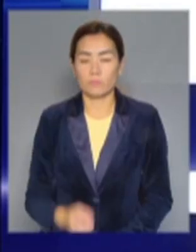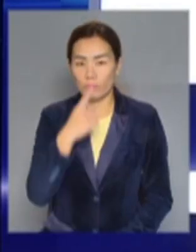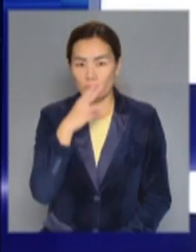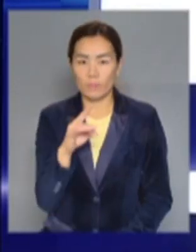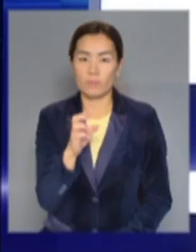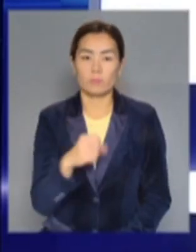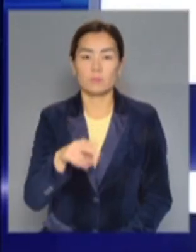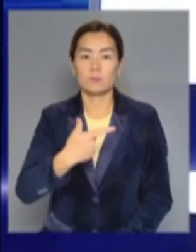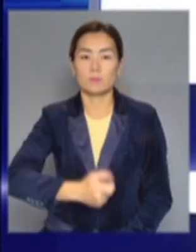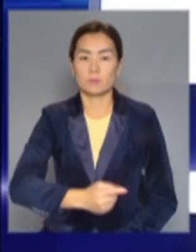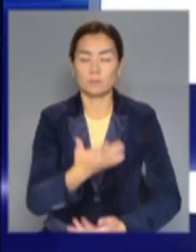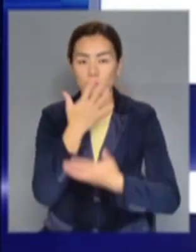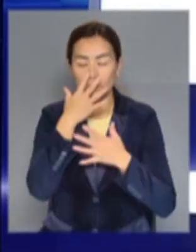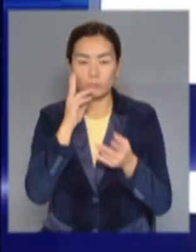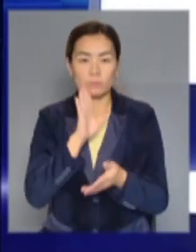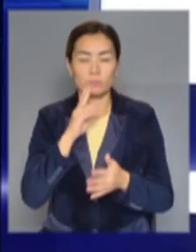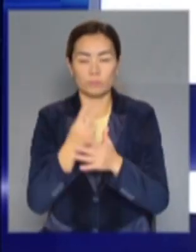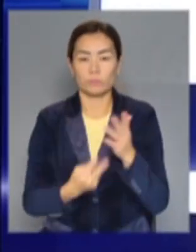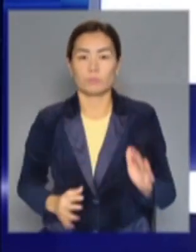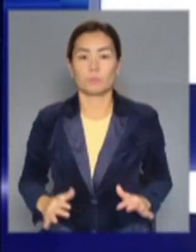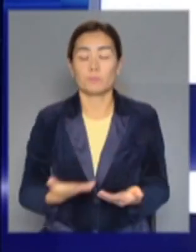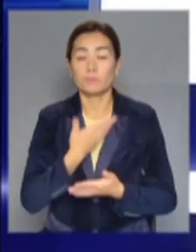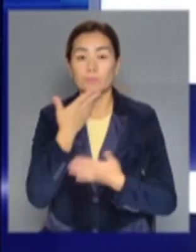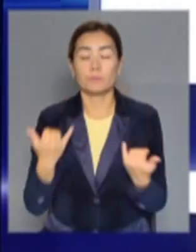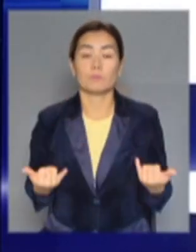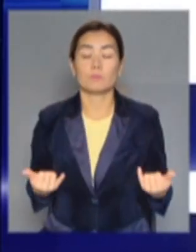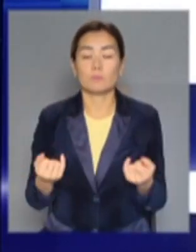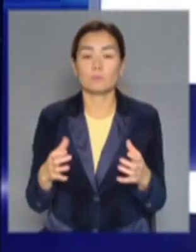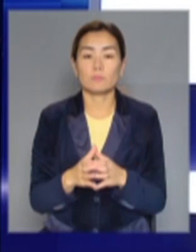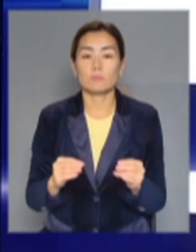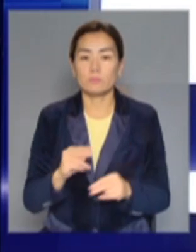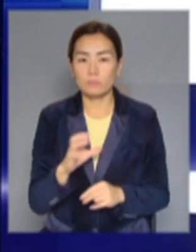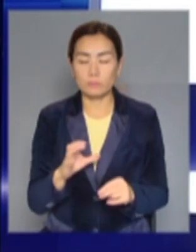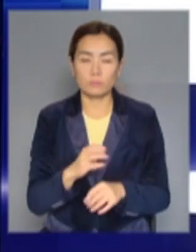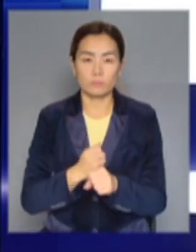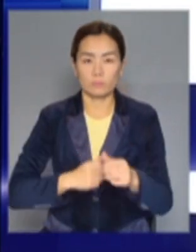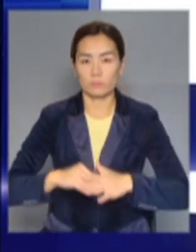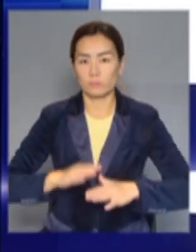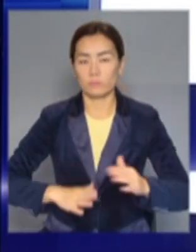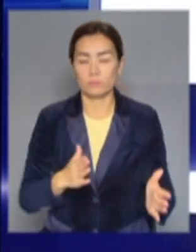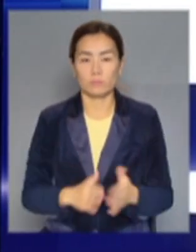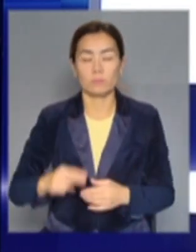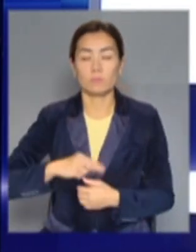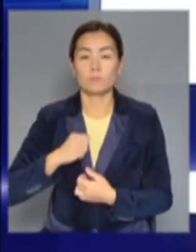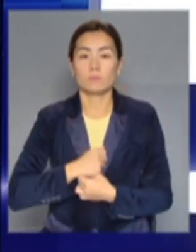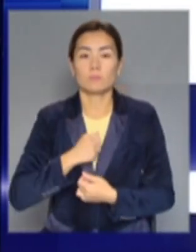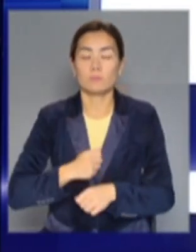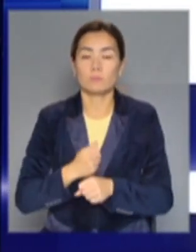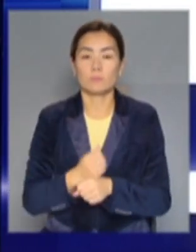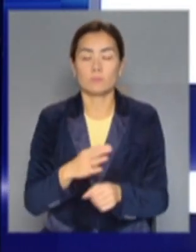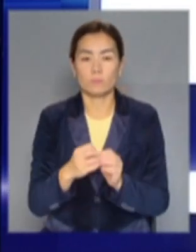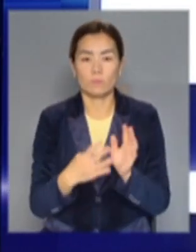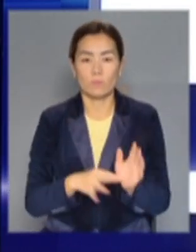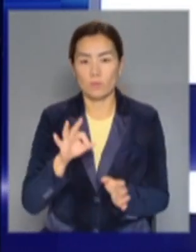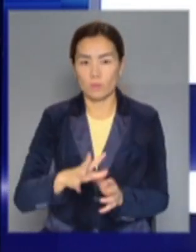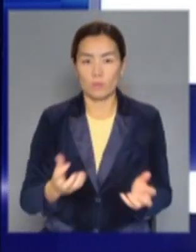Бұл Махамбет ауданында газға улану, суға кету деректері тіркелген жоқ. Бұл жергілікті төтенше жағдайлар бөлімі мамандарының жүйелі жұмысының жемісі.